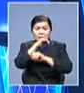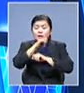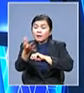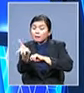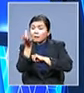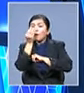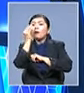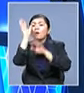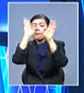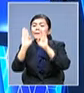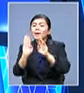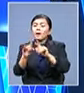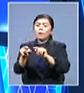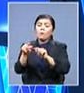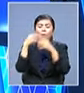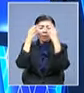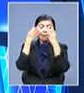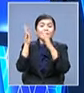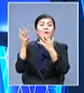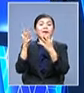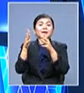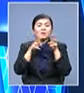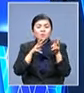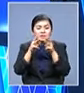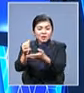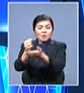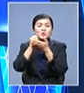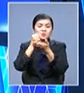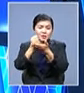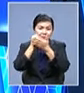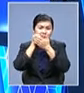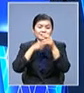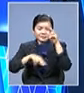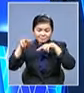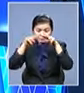ก่อนว่าเออหน้าตาเป็นยังไงไม่หลงทางใช้ประกอบไปกันกับ Google Mapก็อำนวยความสะดวกได้นะครับ